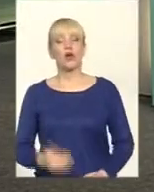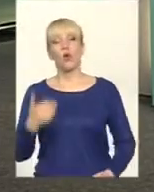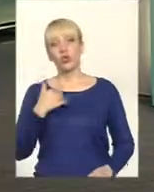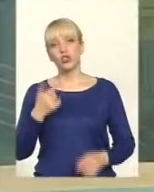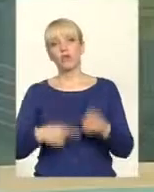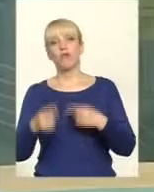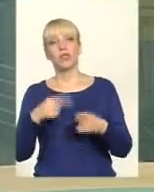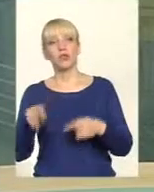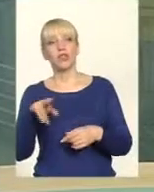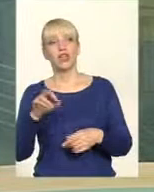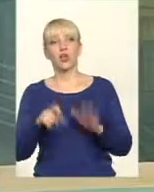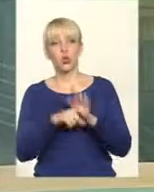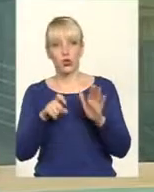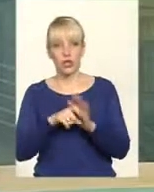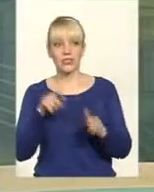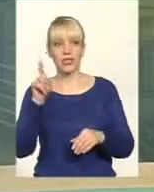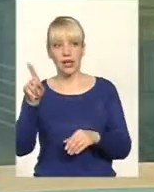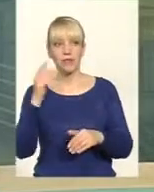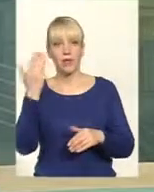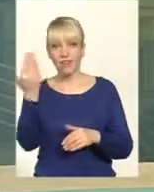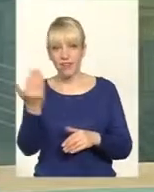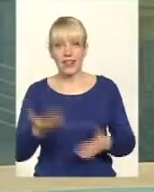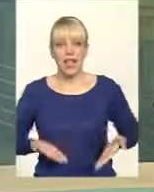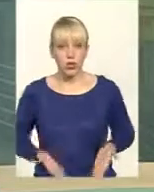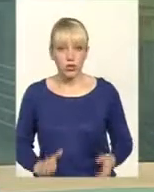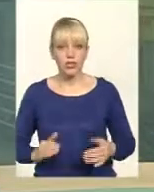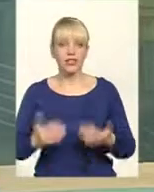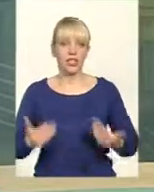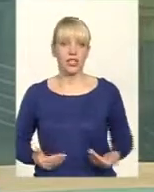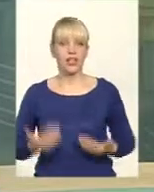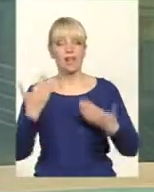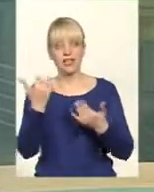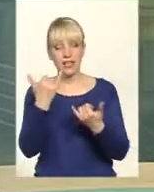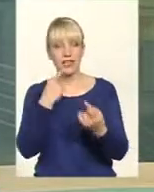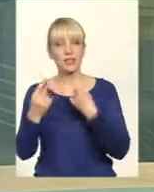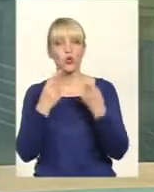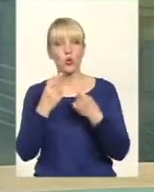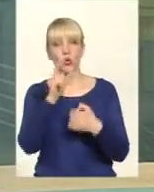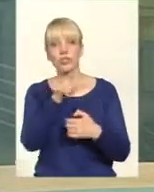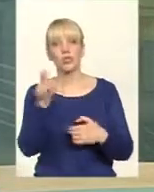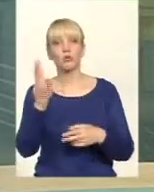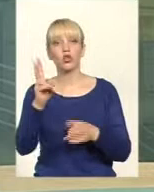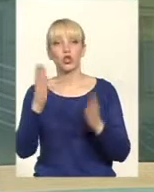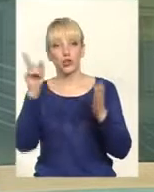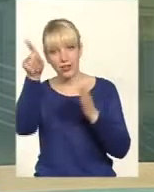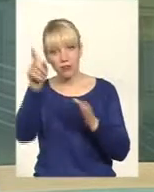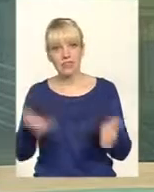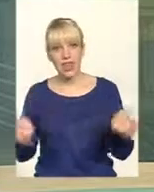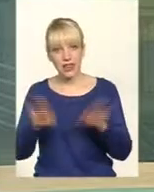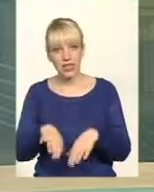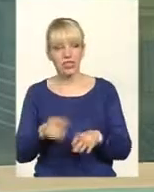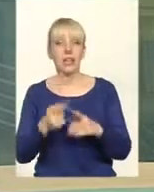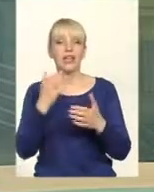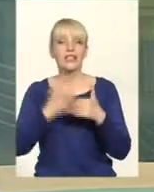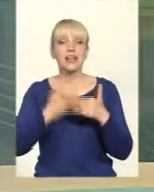хочеться повернутися до Донецька, оскільки ви там народились, жили. Ви спілкуєтесь зараз із тими людьми, які там залишились?